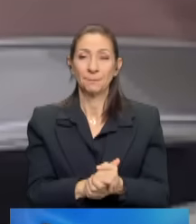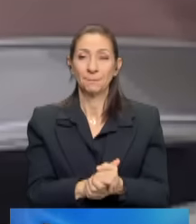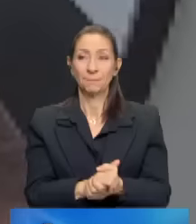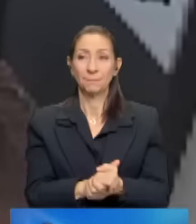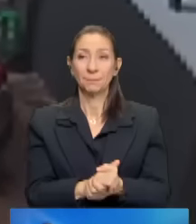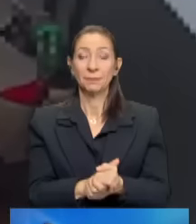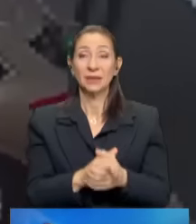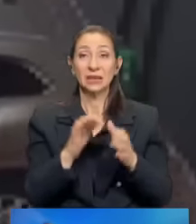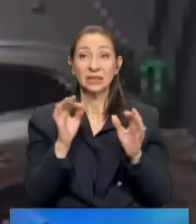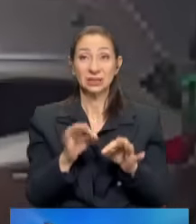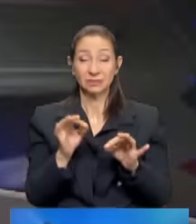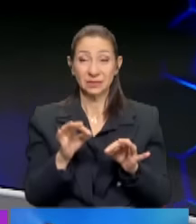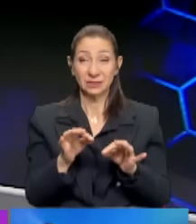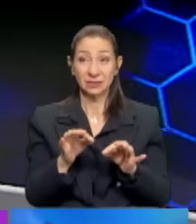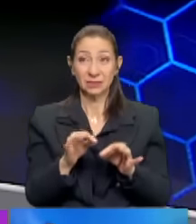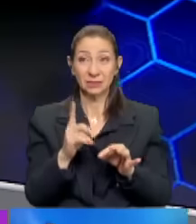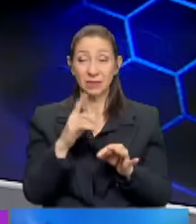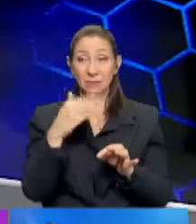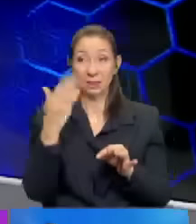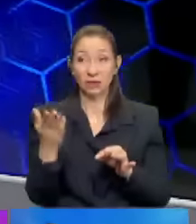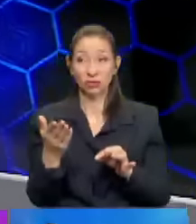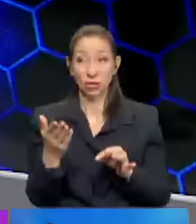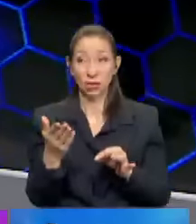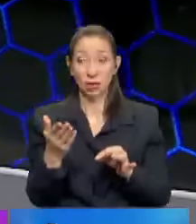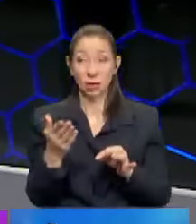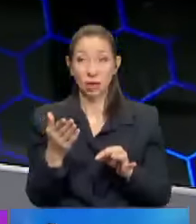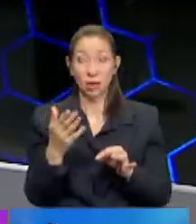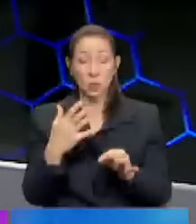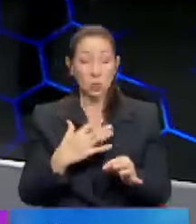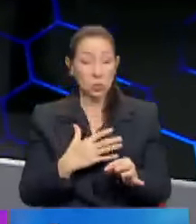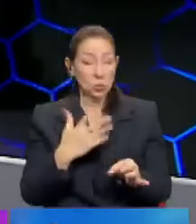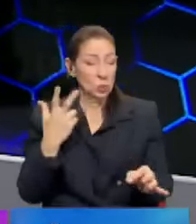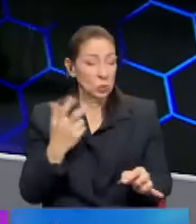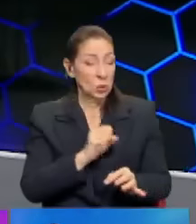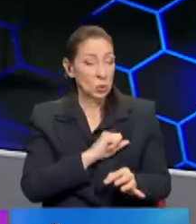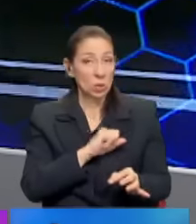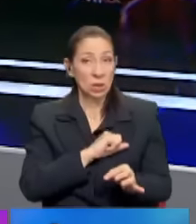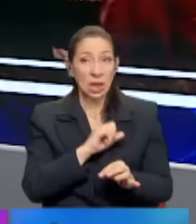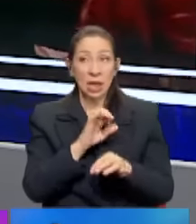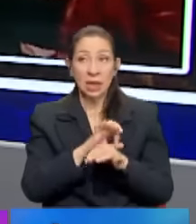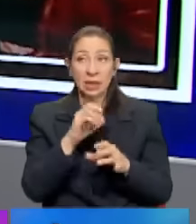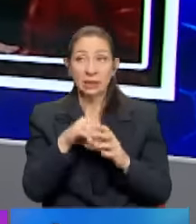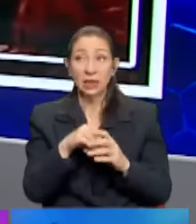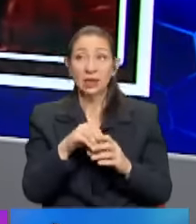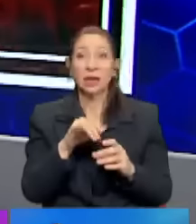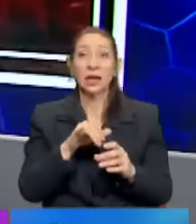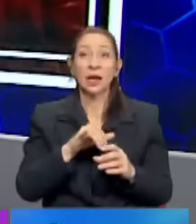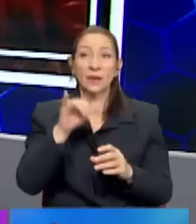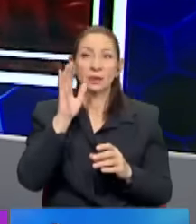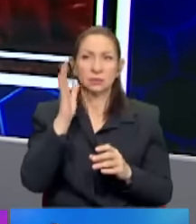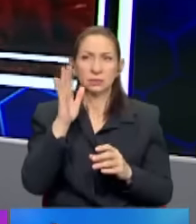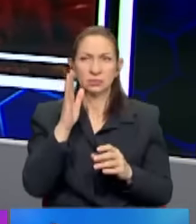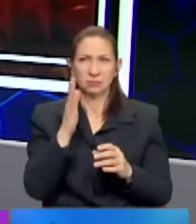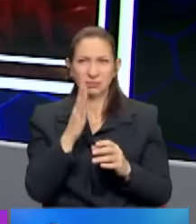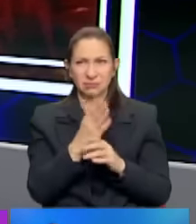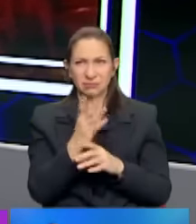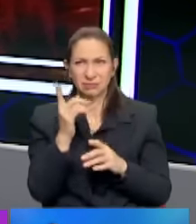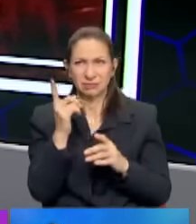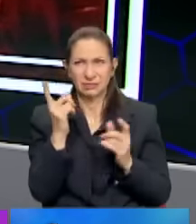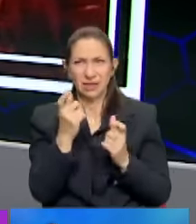diyelim şimdi bir başka dehşet verici anlar için gökyüzüne gideceğiz Aslında gideceğimiz